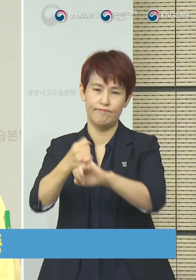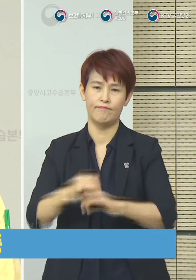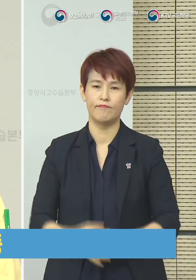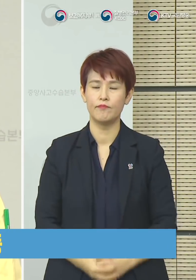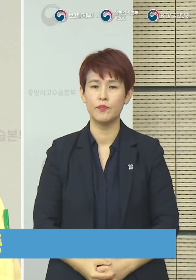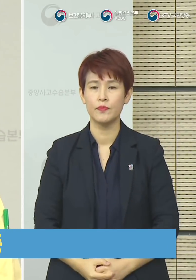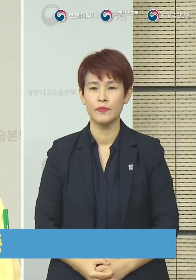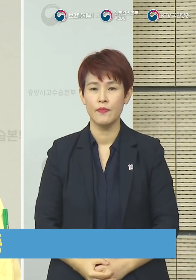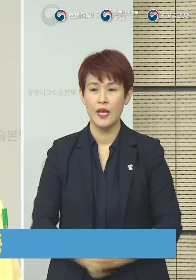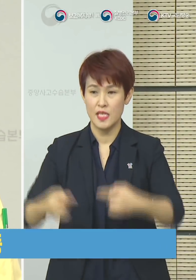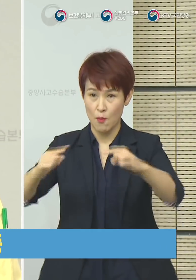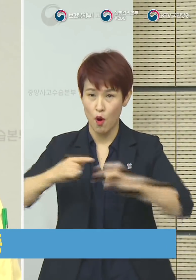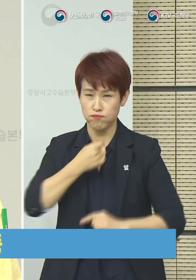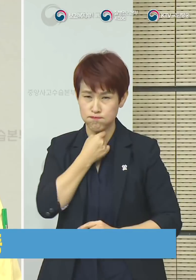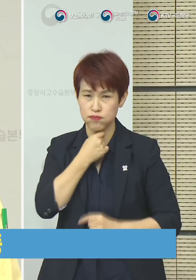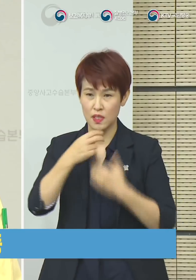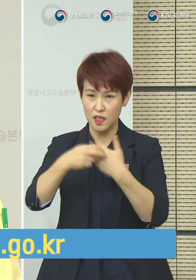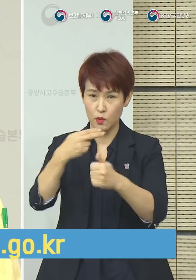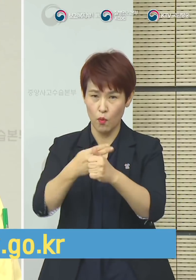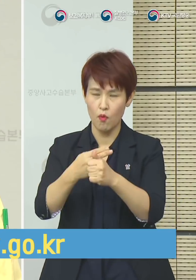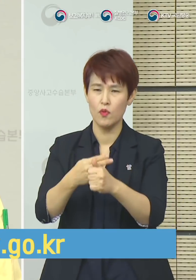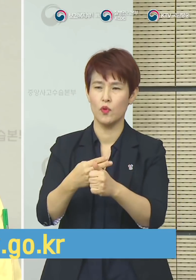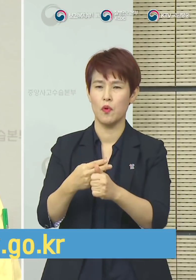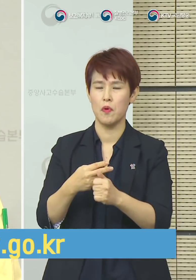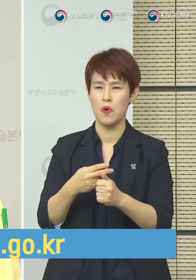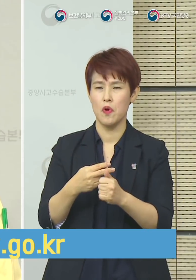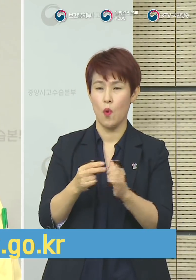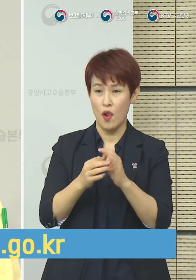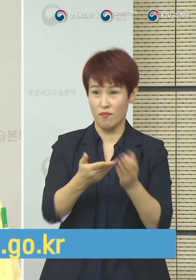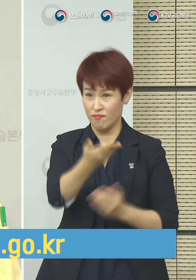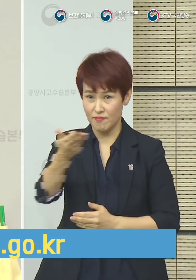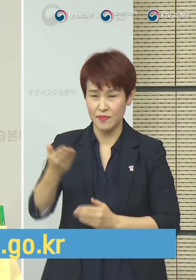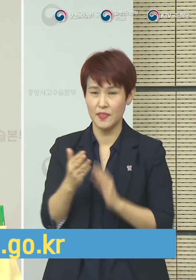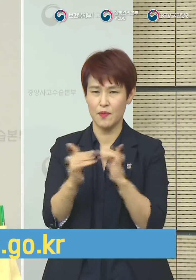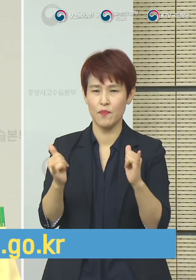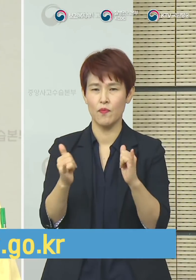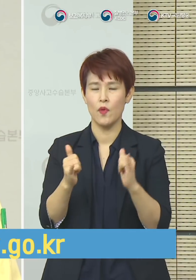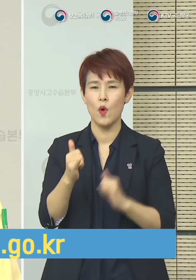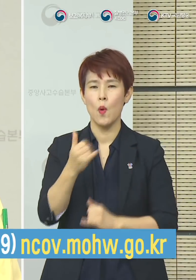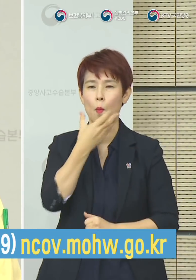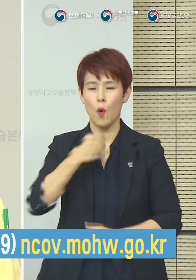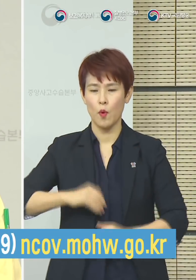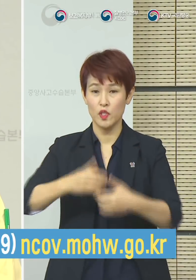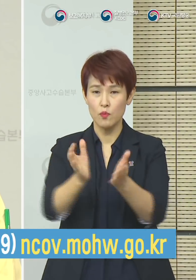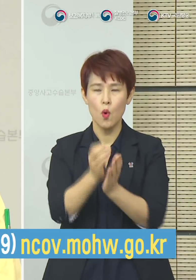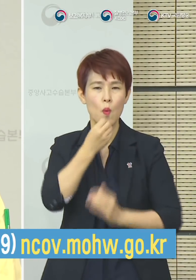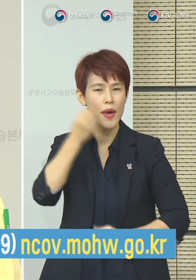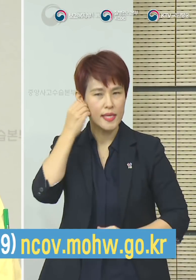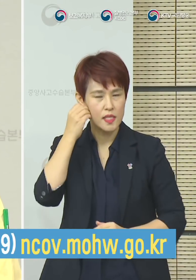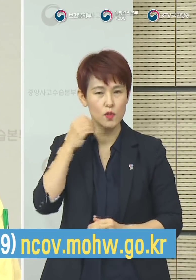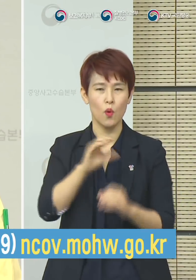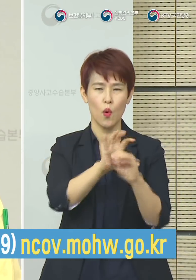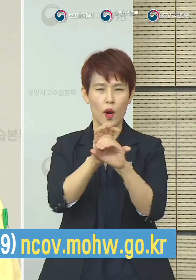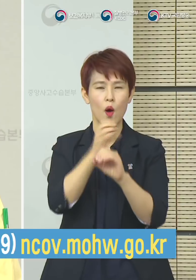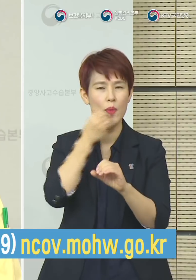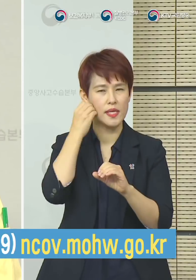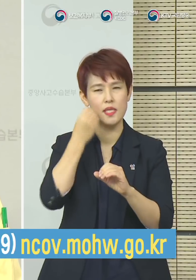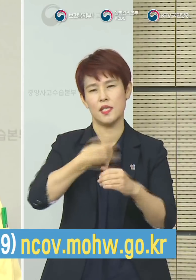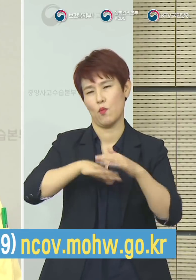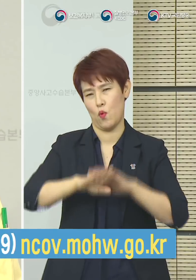하겠습니다. 참여하고자 하는 의료인 등은 보건복지부 홈페이지 코로나19 마이크로 페이지 등을